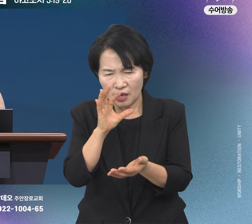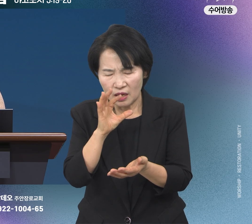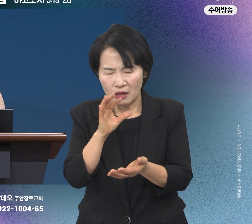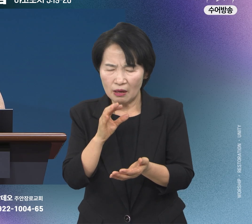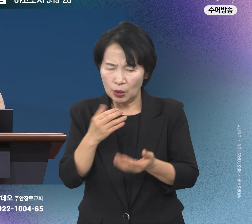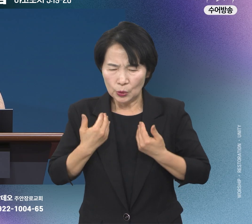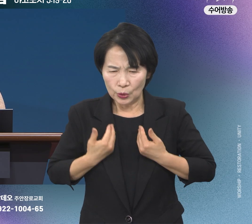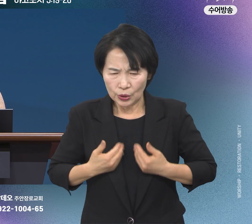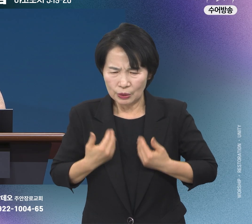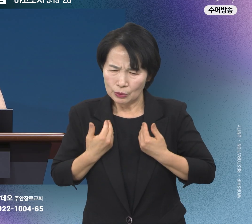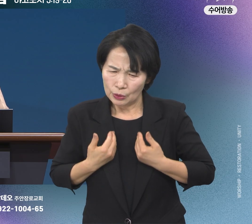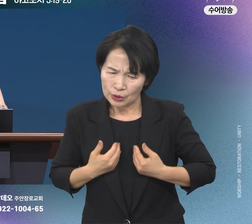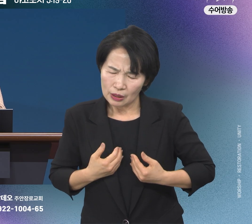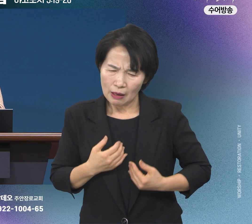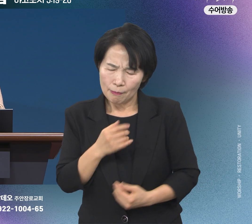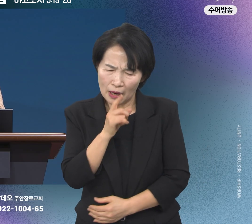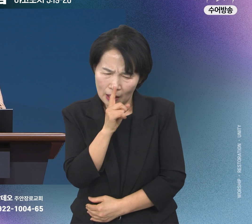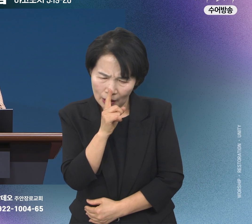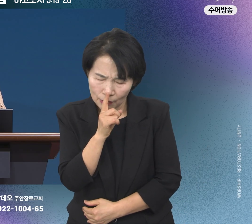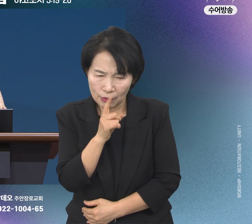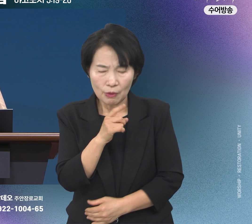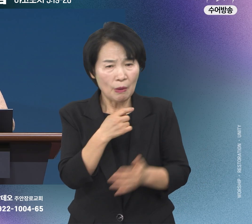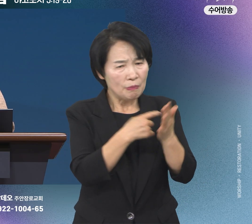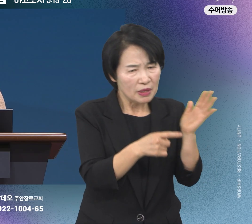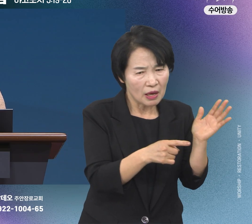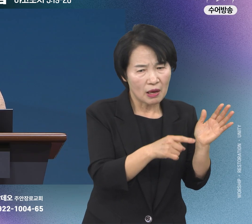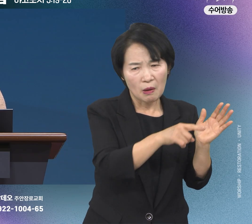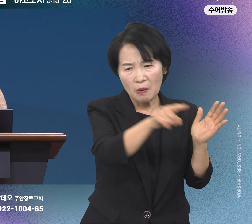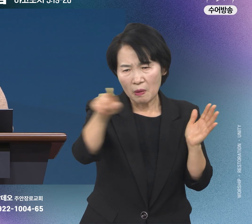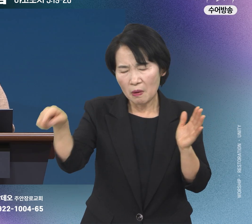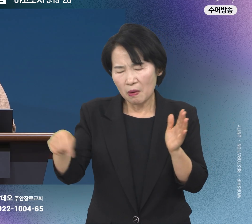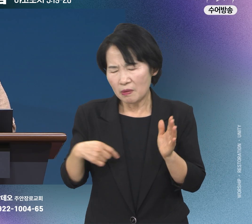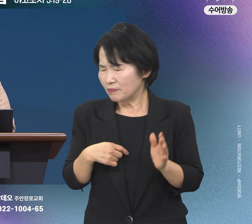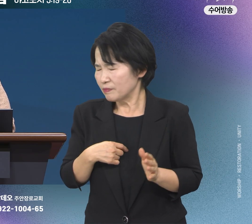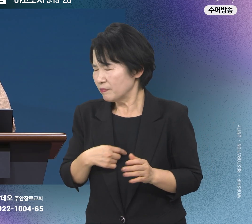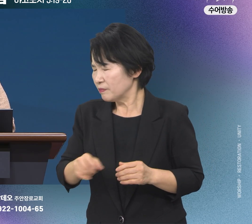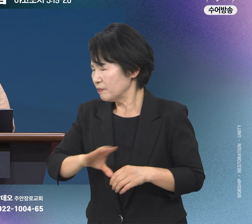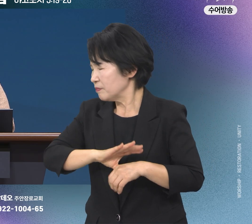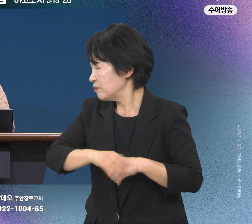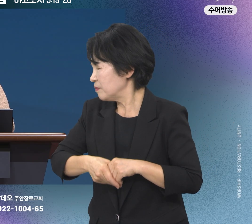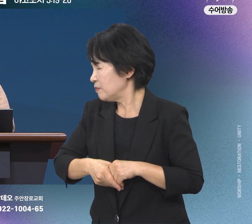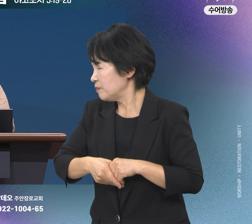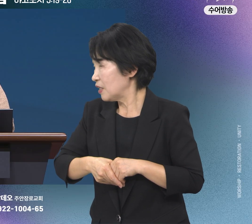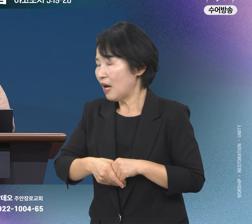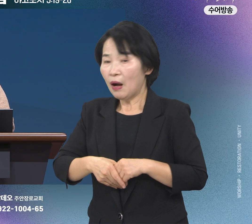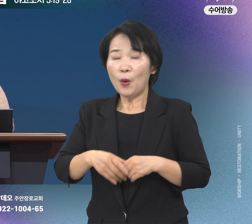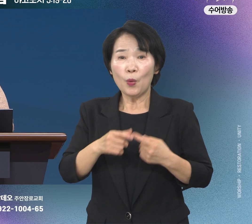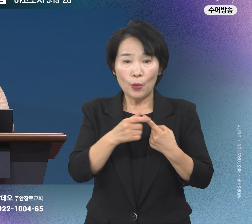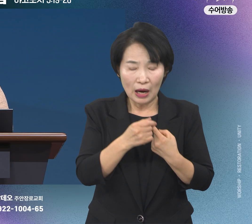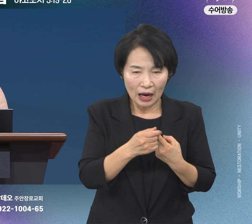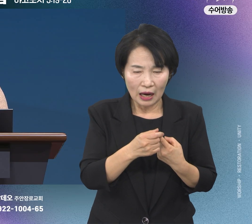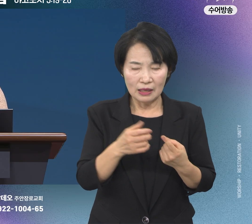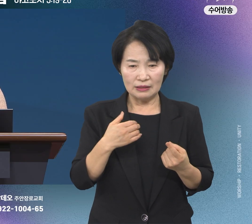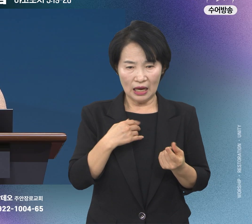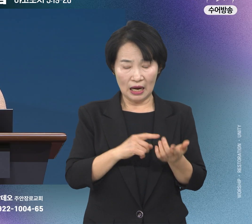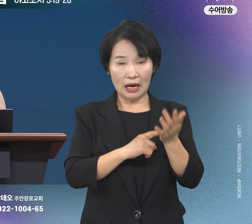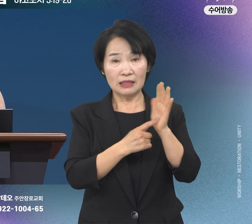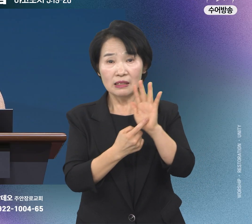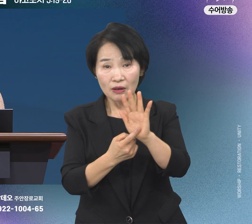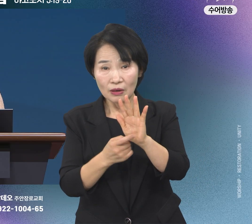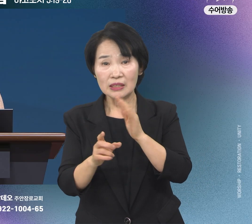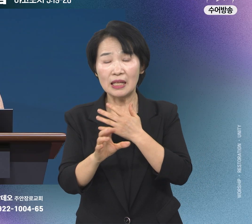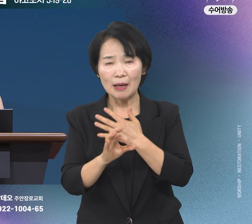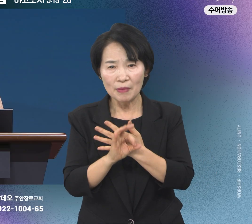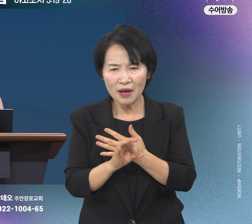않고 사람들이 그냥 피해를 입든 말든 모른 척 할까? 이 생각과 드러내는 순간